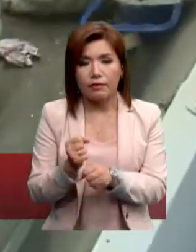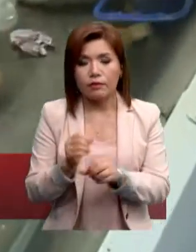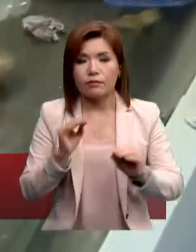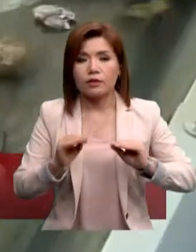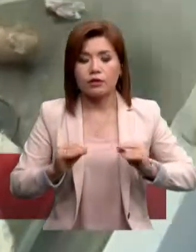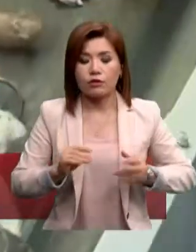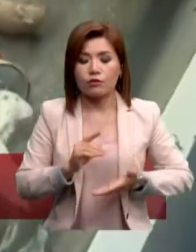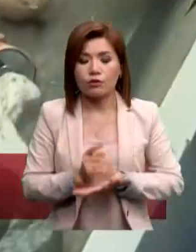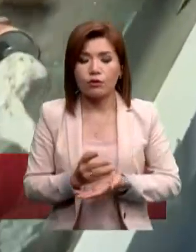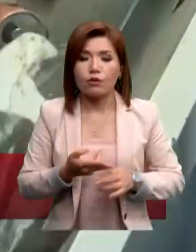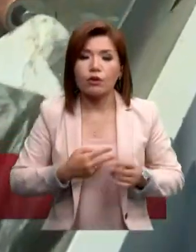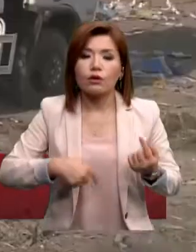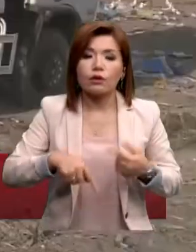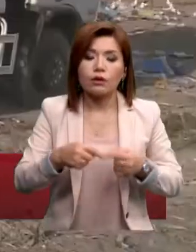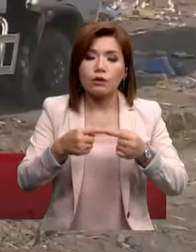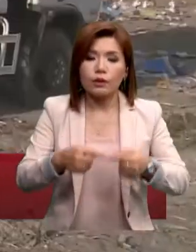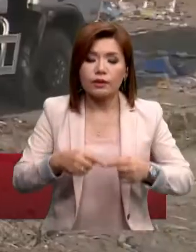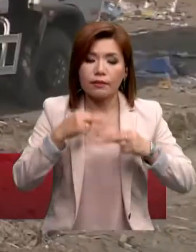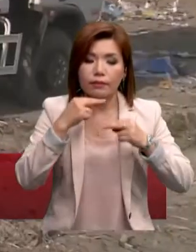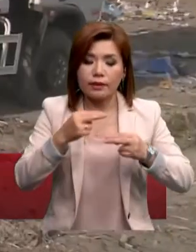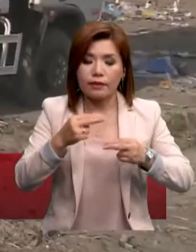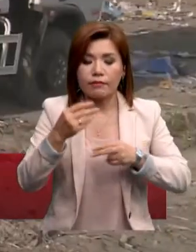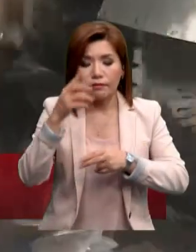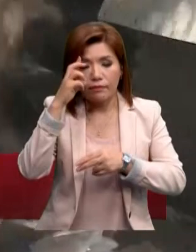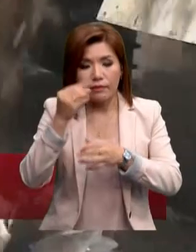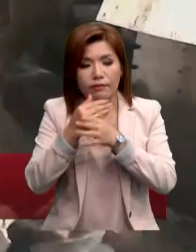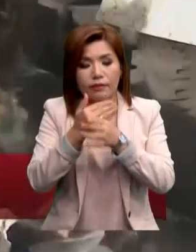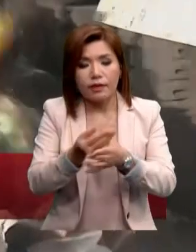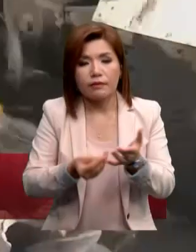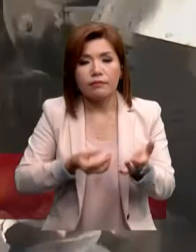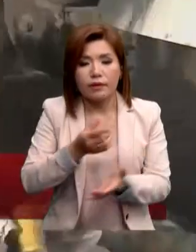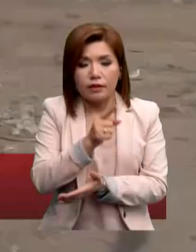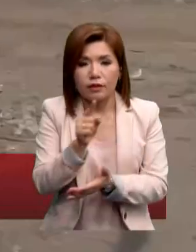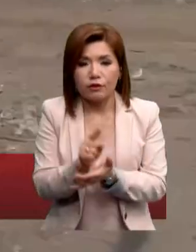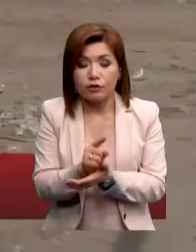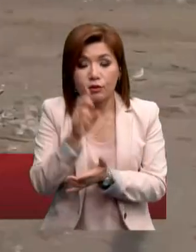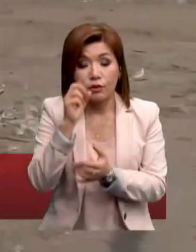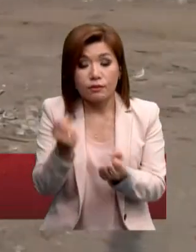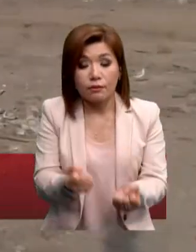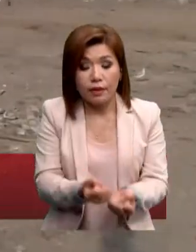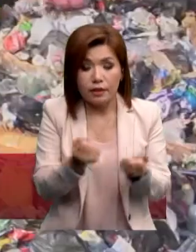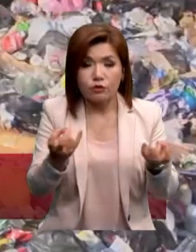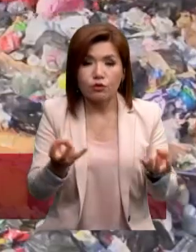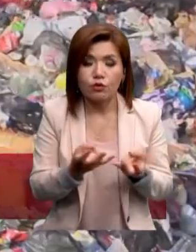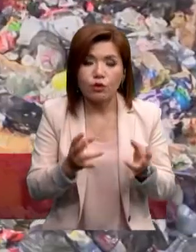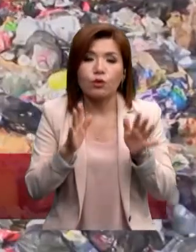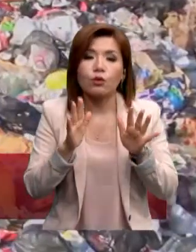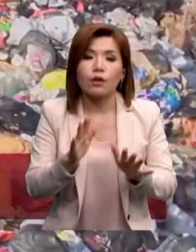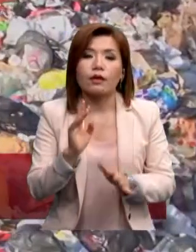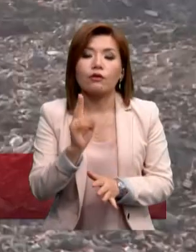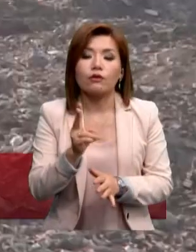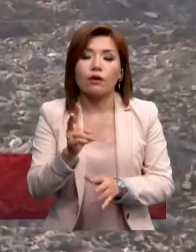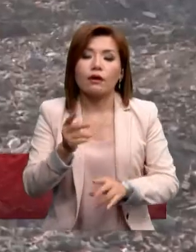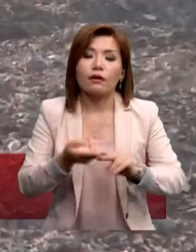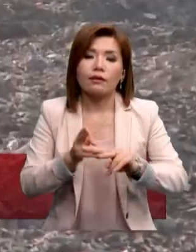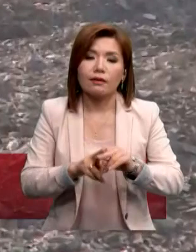также предлагают внедрить точечный подход в субсидировании. По словам представителей бизнеса, господдержку нужно выделять только тем, кто реже